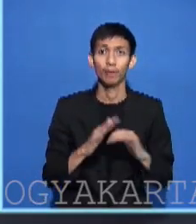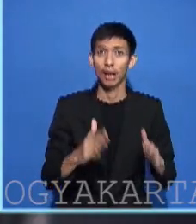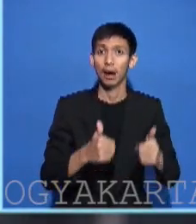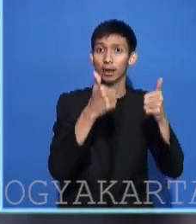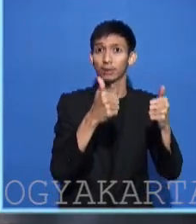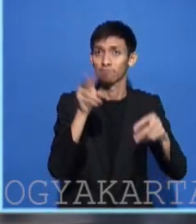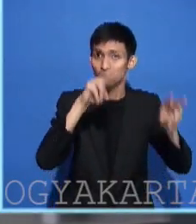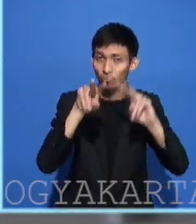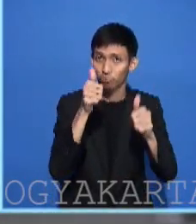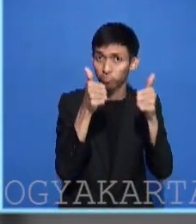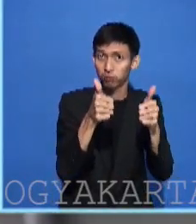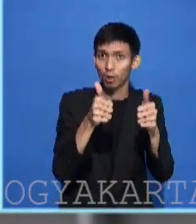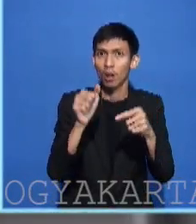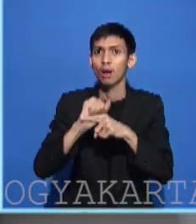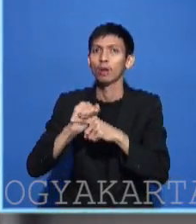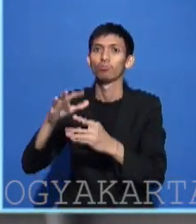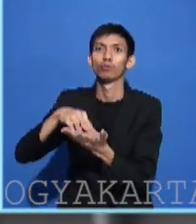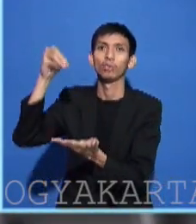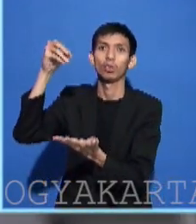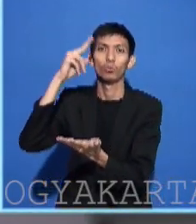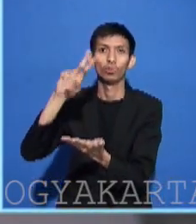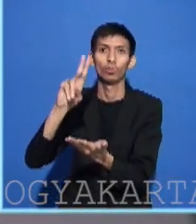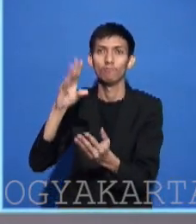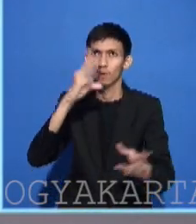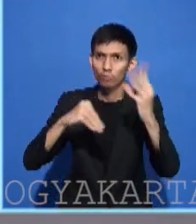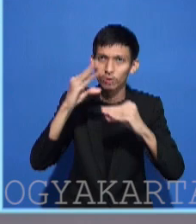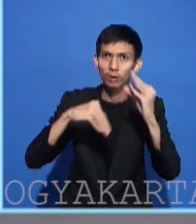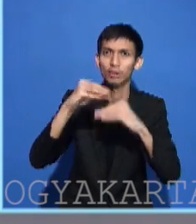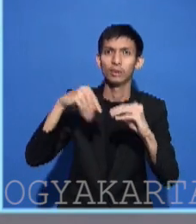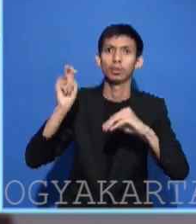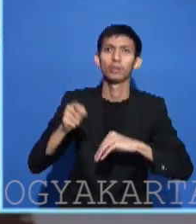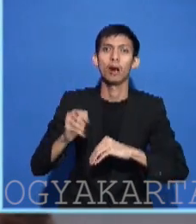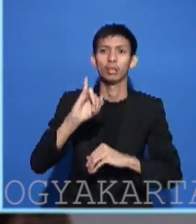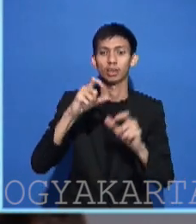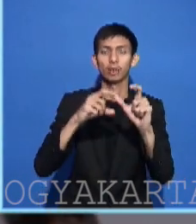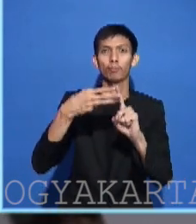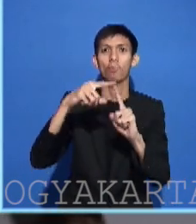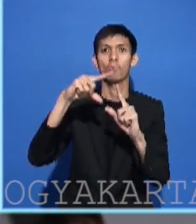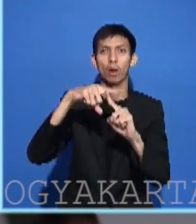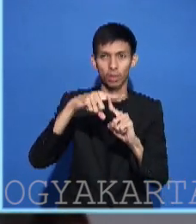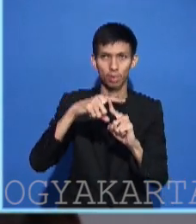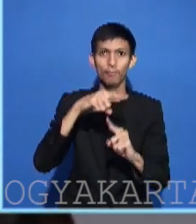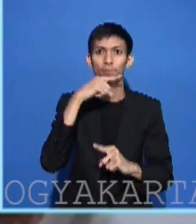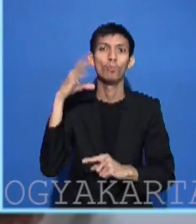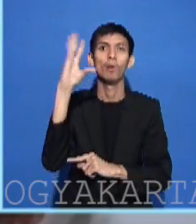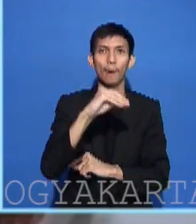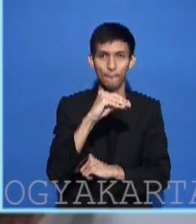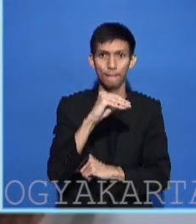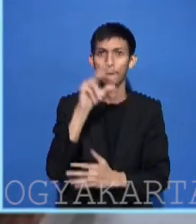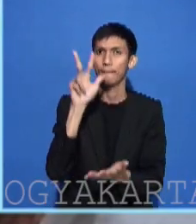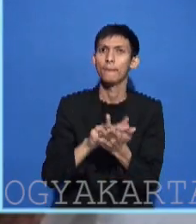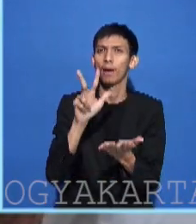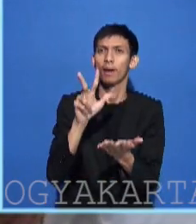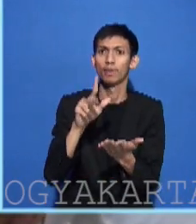hilal selanjutnya dilaporkan ke pusat sebagai bahan untuk sidang isbat yang dilaksanakan pada Minggu malam. Keputusan ada di